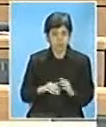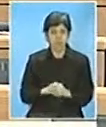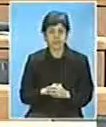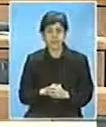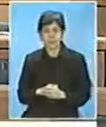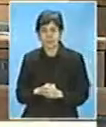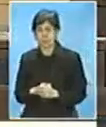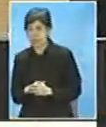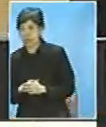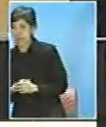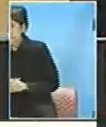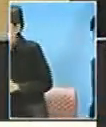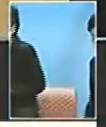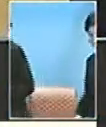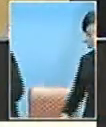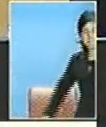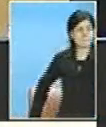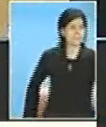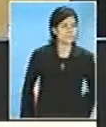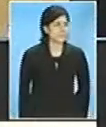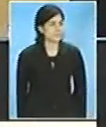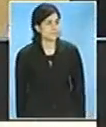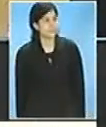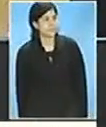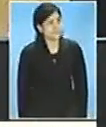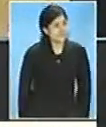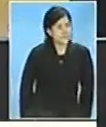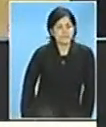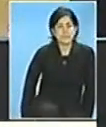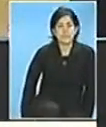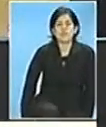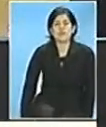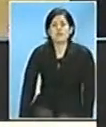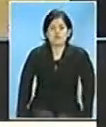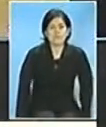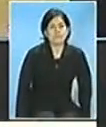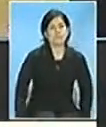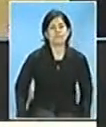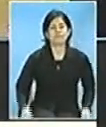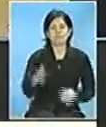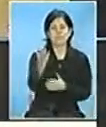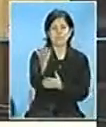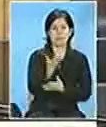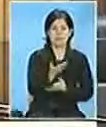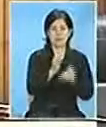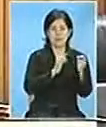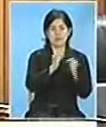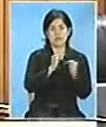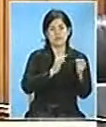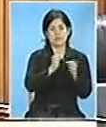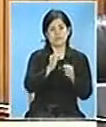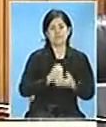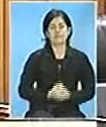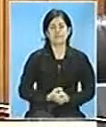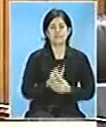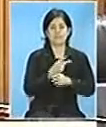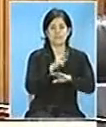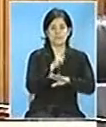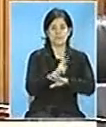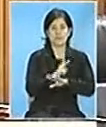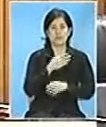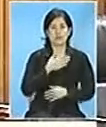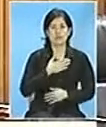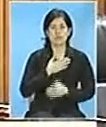ครับเชิญท่านรัฐมนตรีได้ตอบกระทู้ถามเพิ่มเติมครับ ครับกราบเรียนท่านประธานนะครับผม